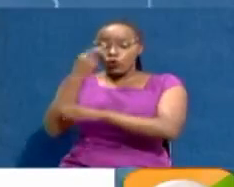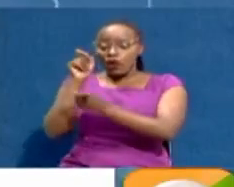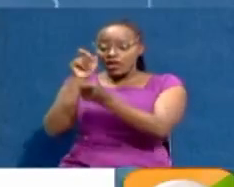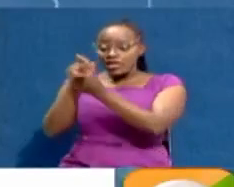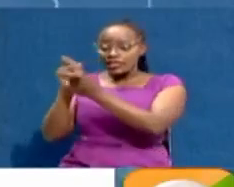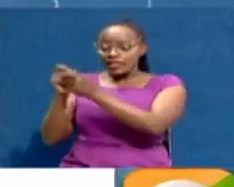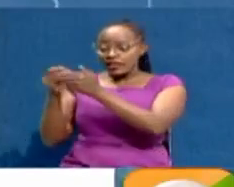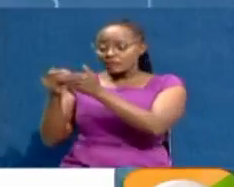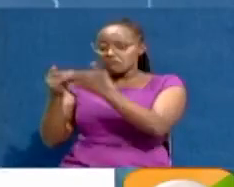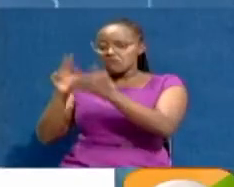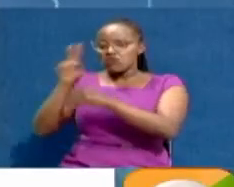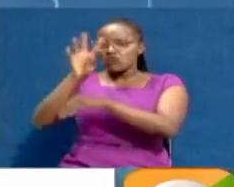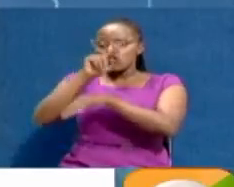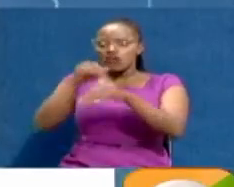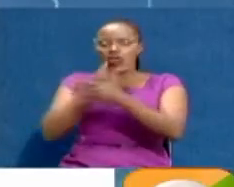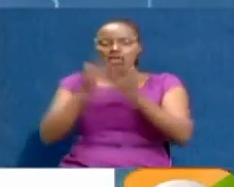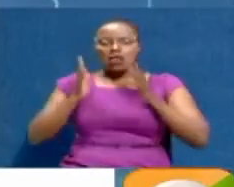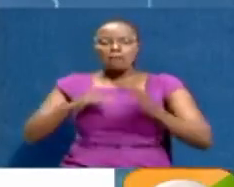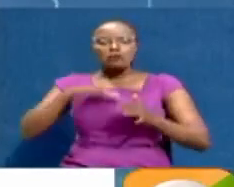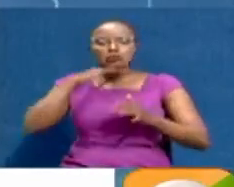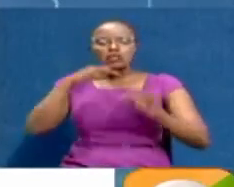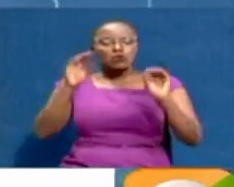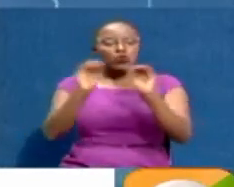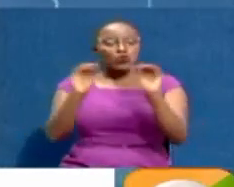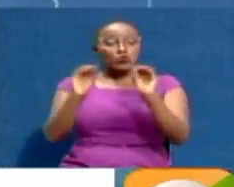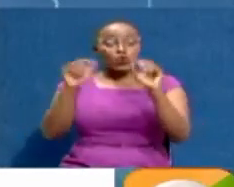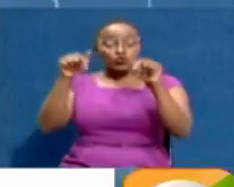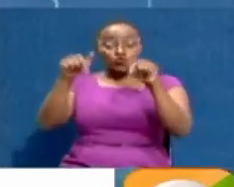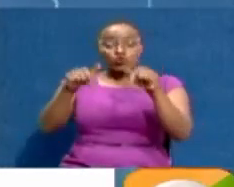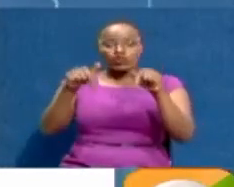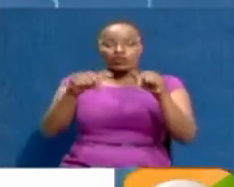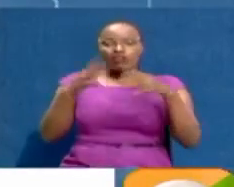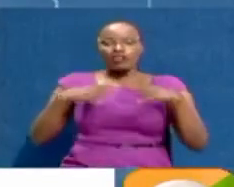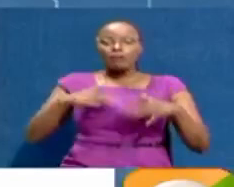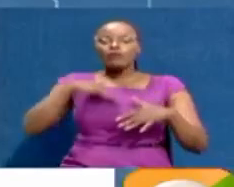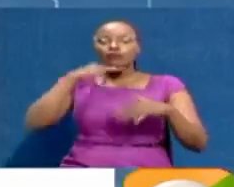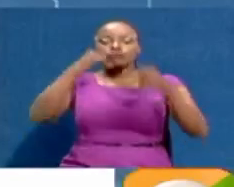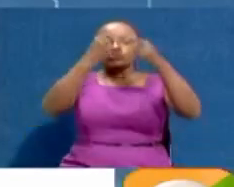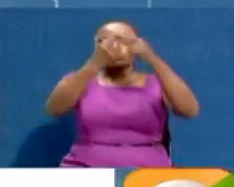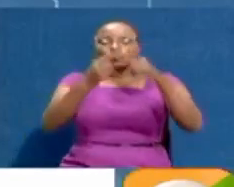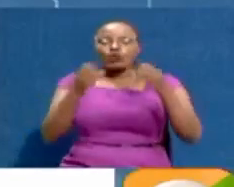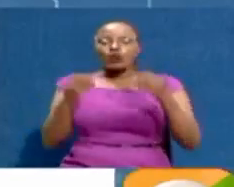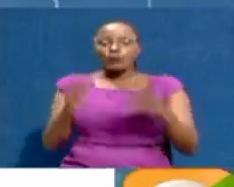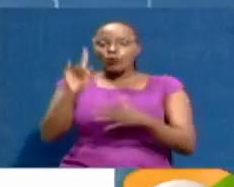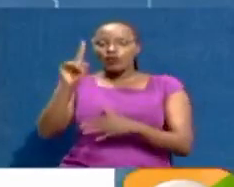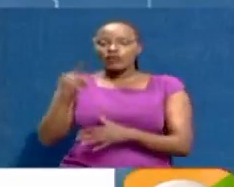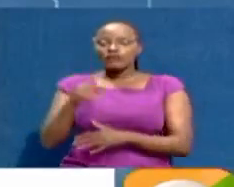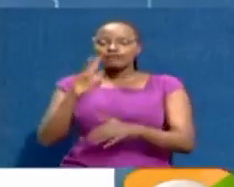waliopimwa. Hata hivyo hakuna kifo chochote kilichoripotiwa, huku idadi ya waliofariki sasa ikisalia